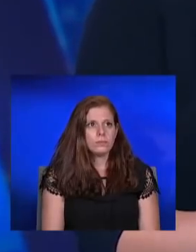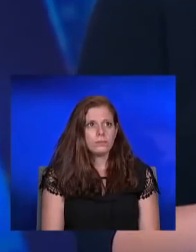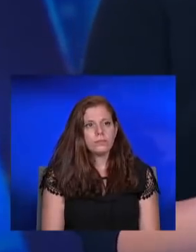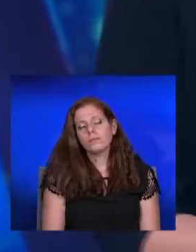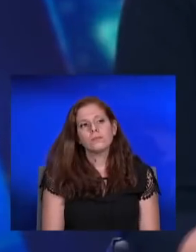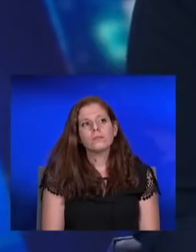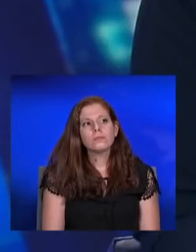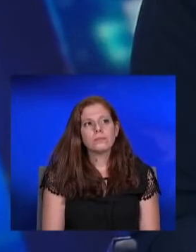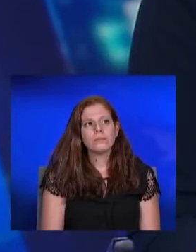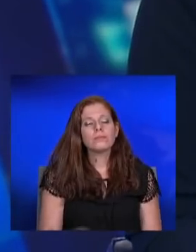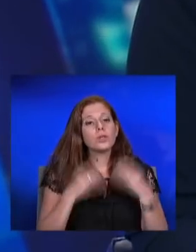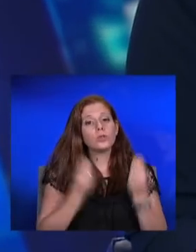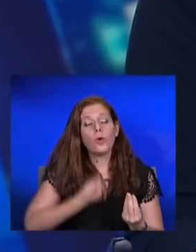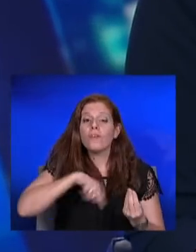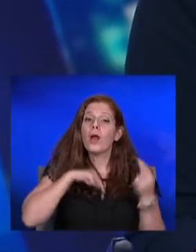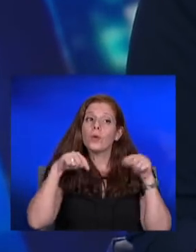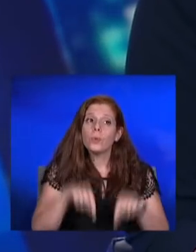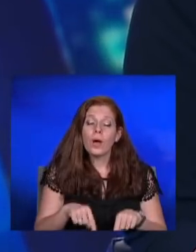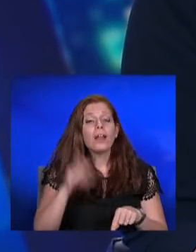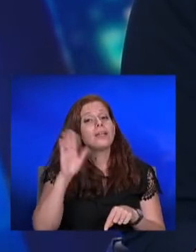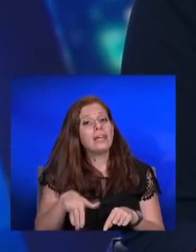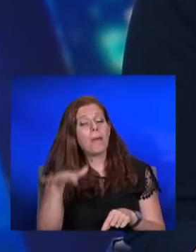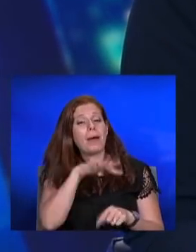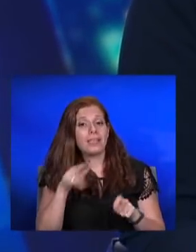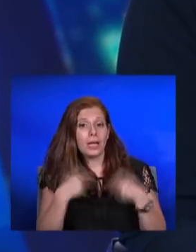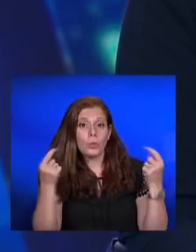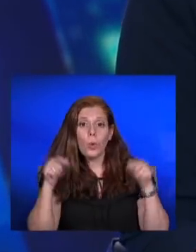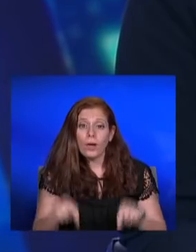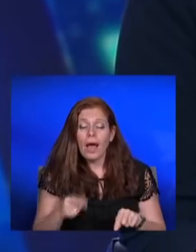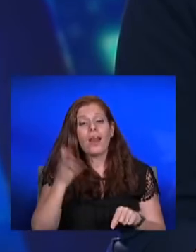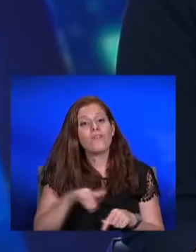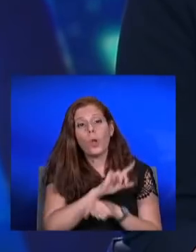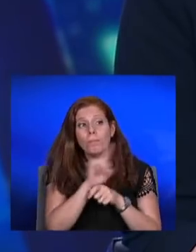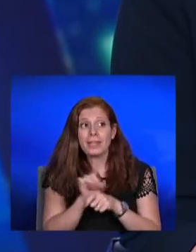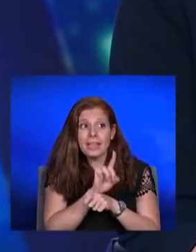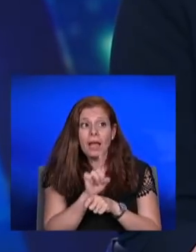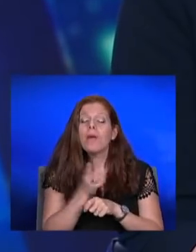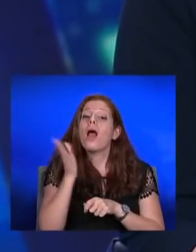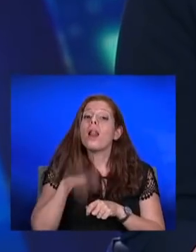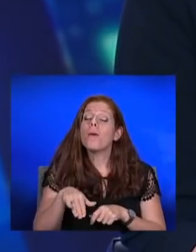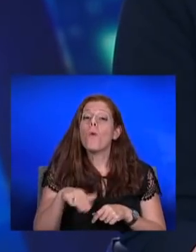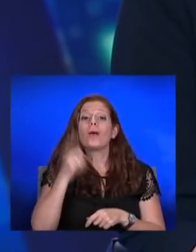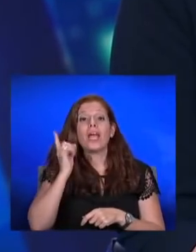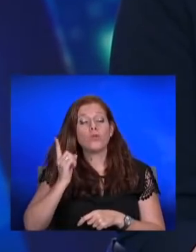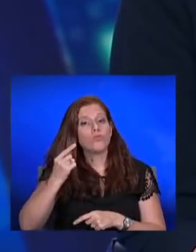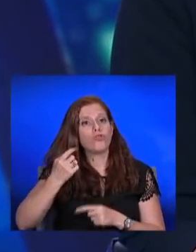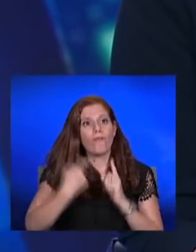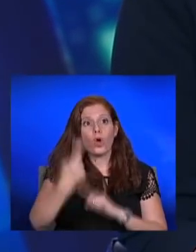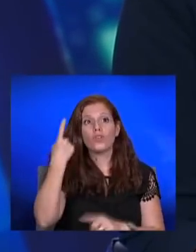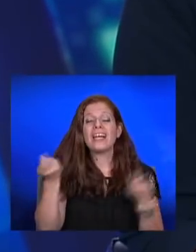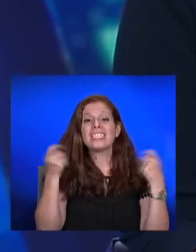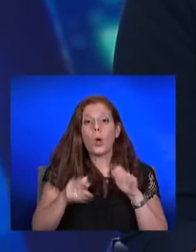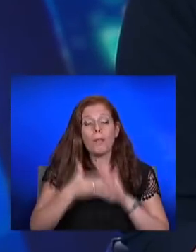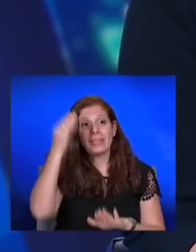אנחנו כאן, אגב, גם מערכת החינוך כאן, לפחות בינתיים. למרות האיום מסוף השבוע שעבר לסגור את בתי הספר של החופש הגדול בגלל